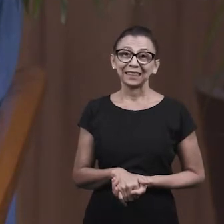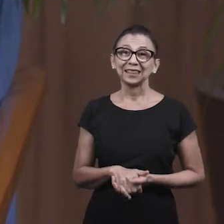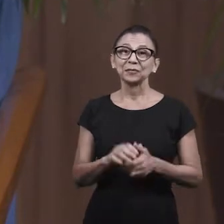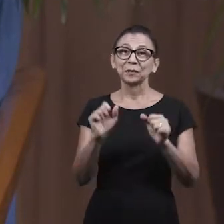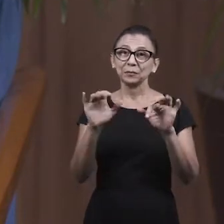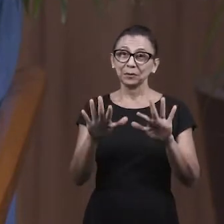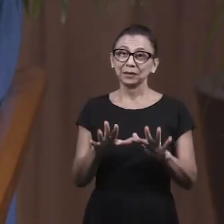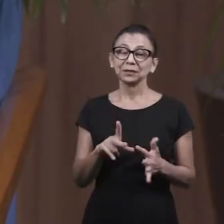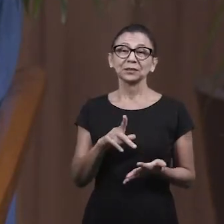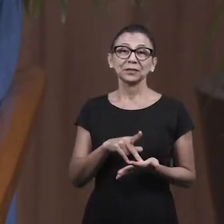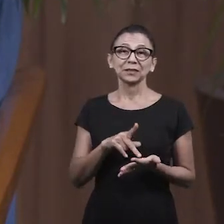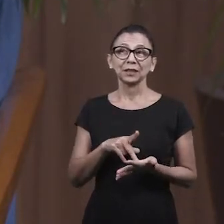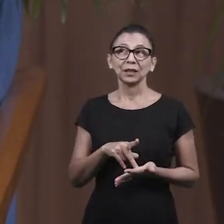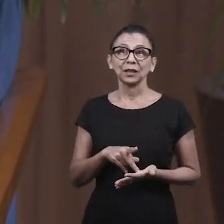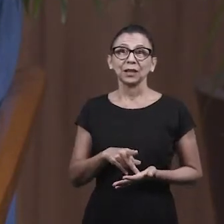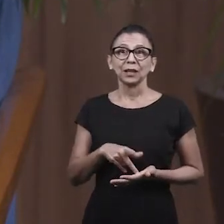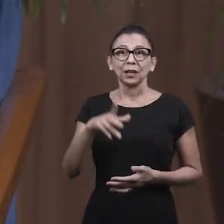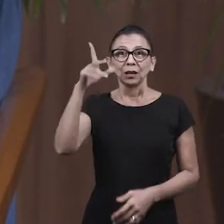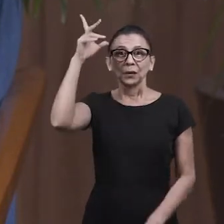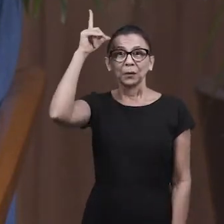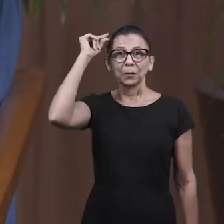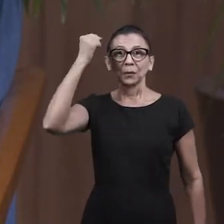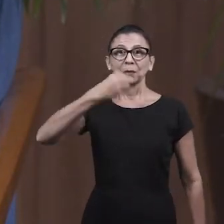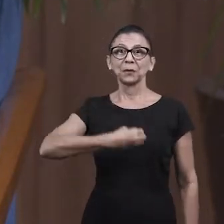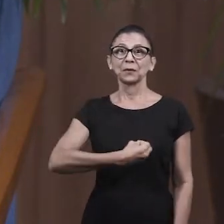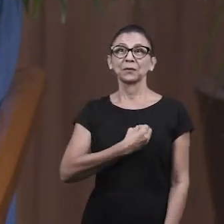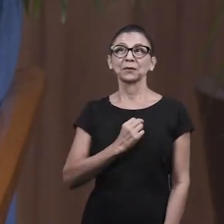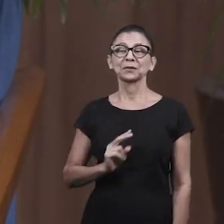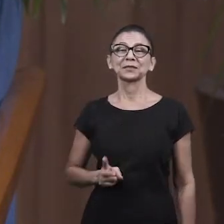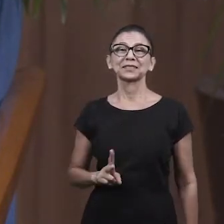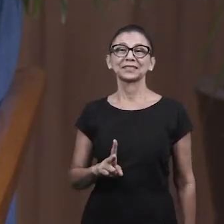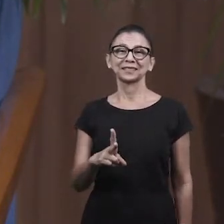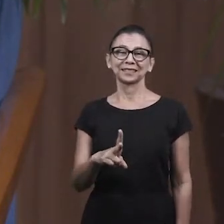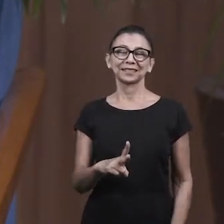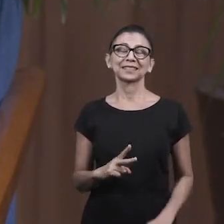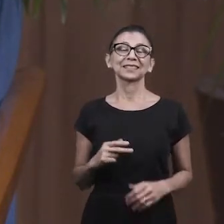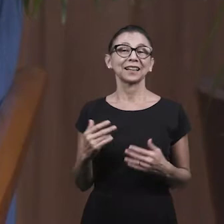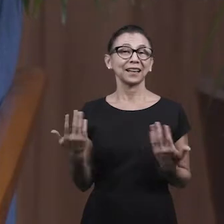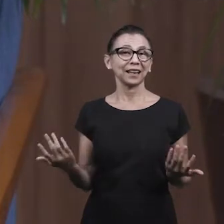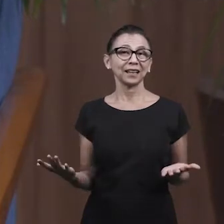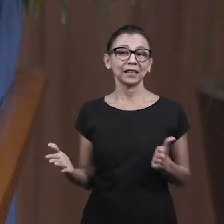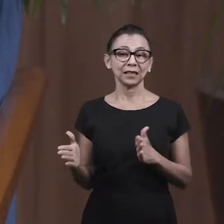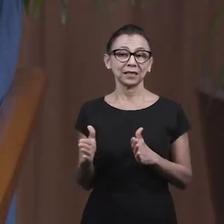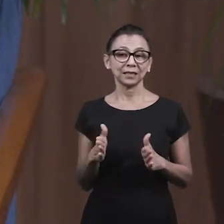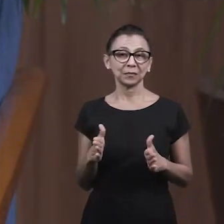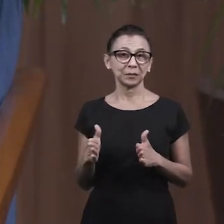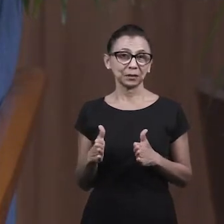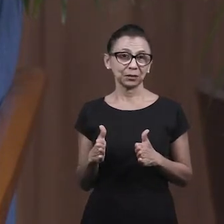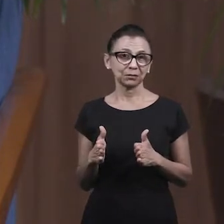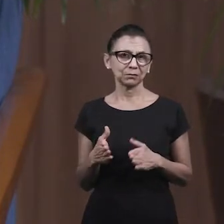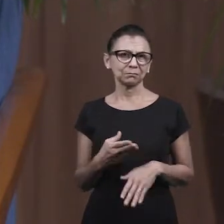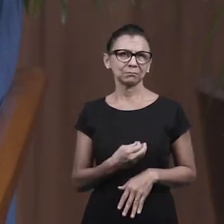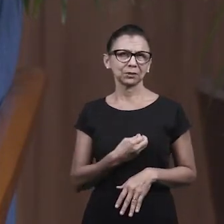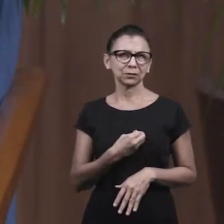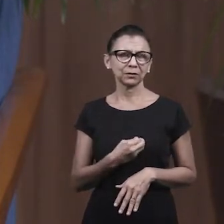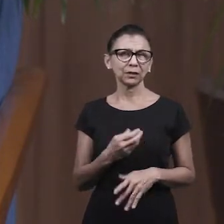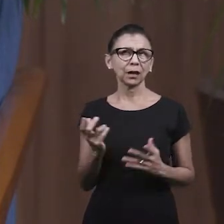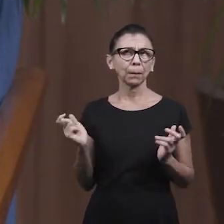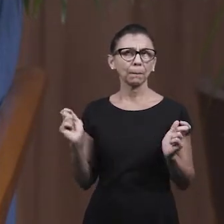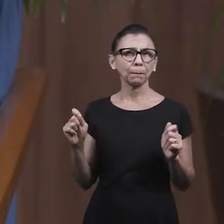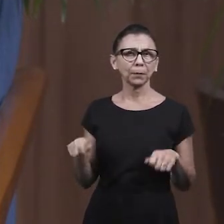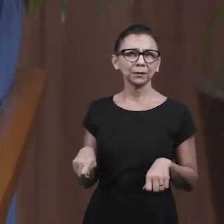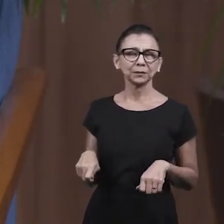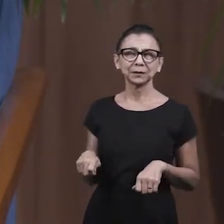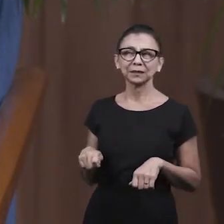constat, c'est en soi une bénédiction. Nous sommes vivants. Et ça, c'est la seule phase de notre existence où il y a la